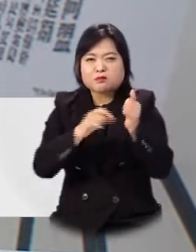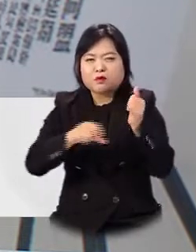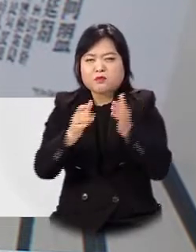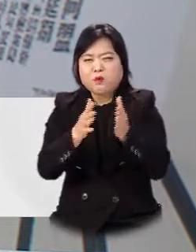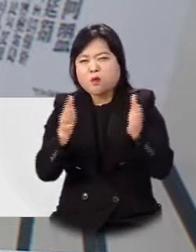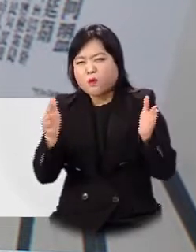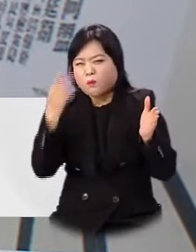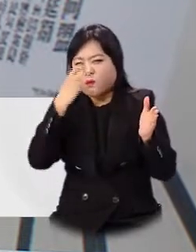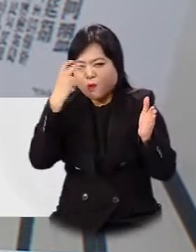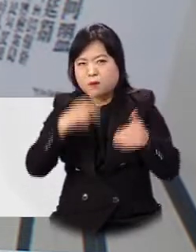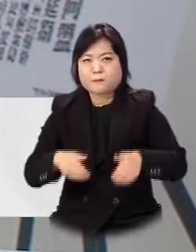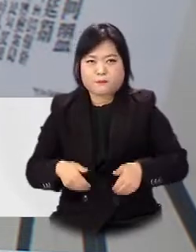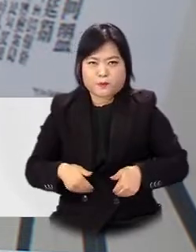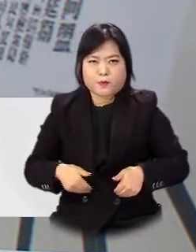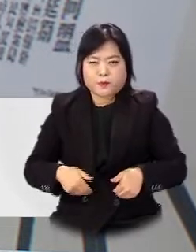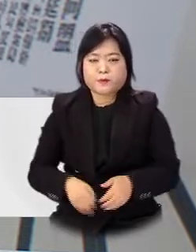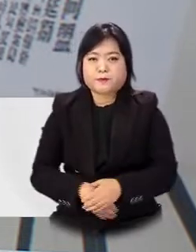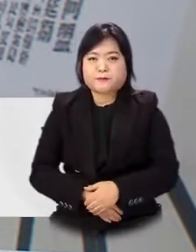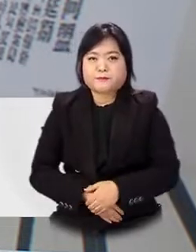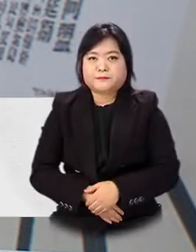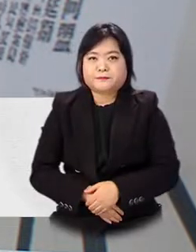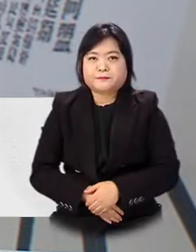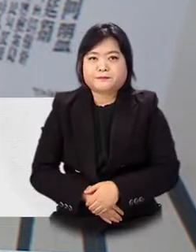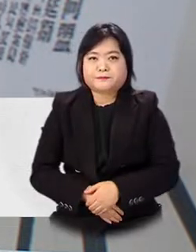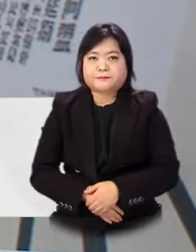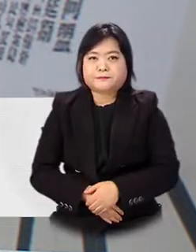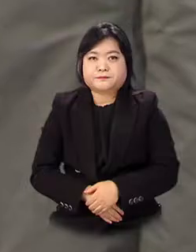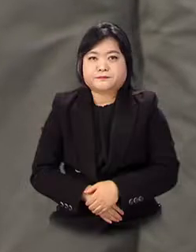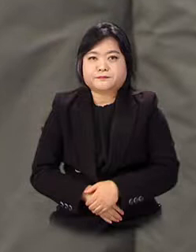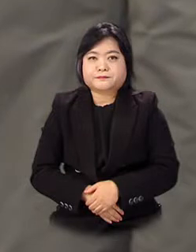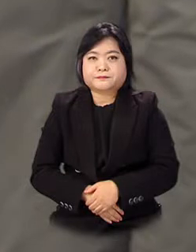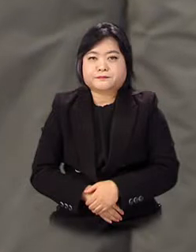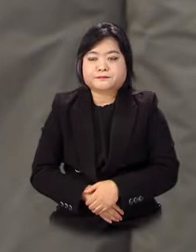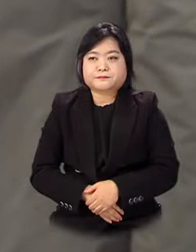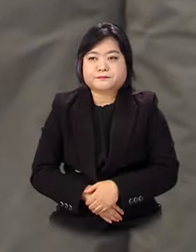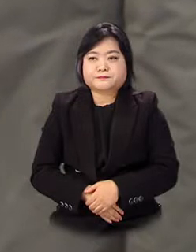할 것으로 보입니다. 양병훈 기자의 보도입니다.